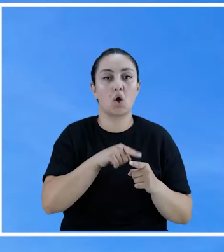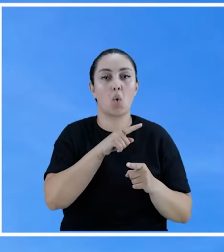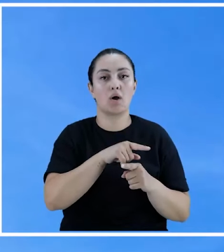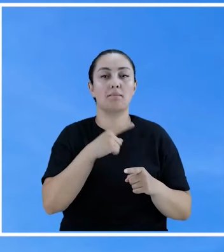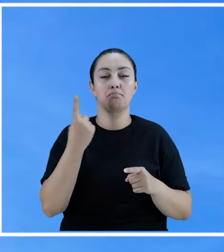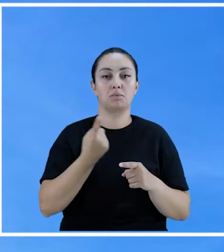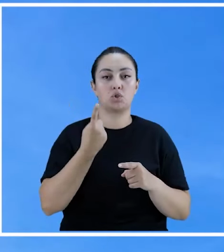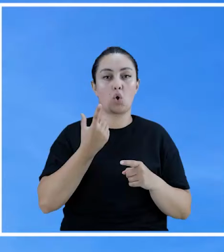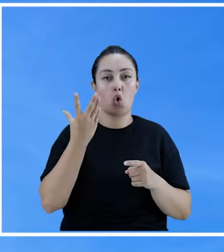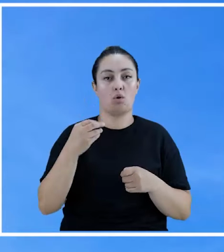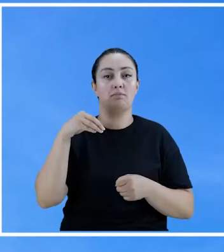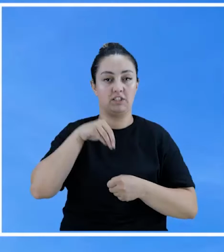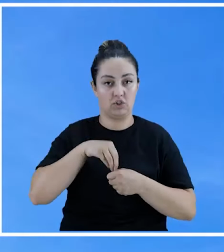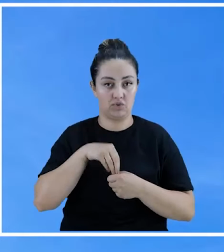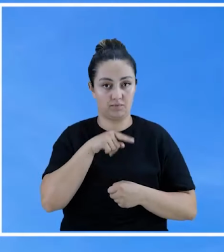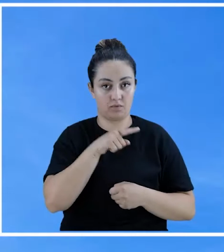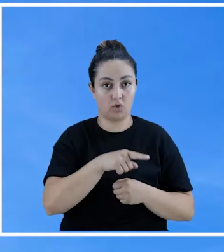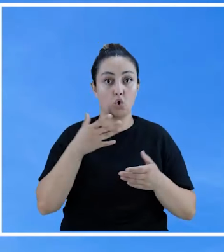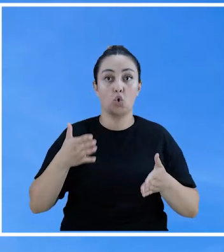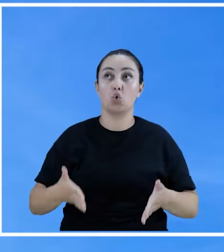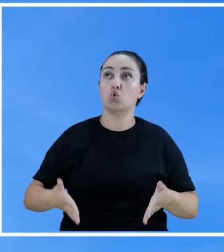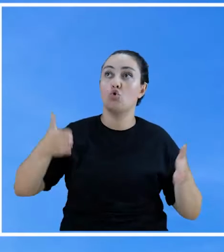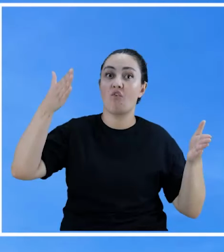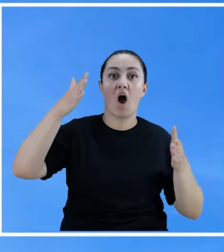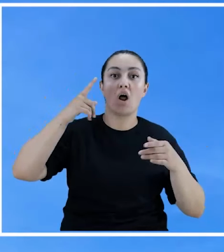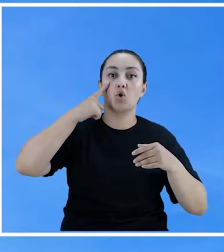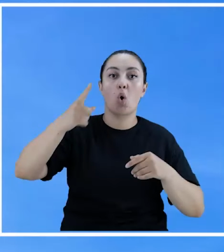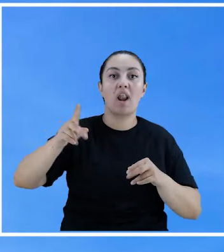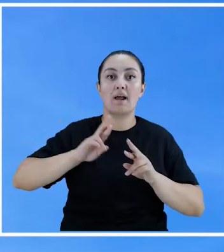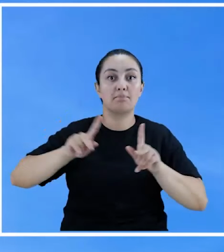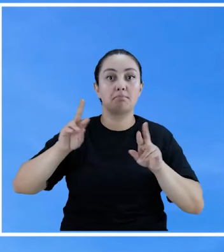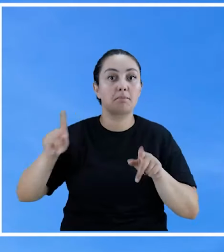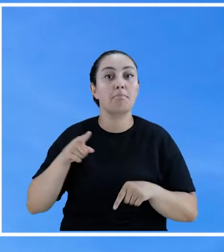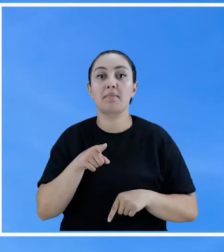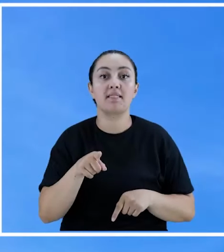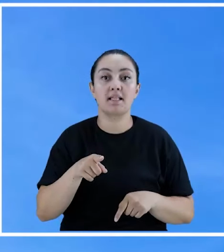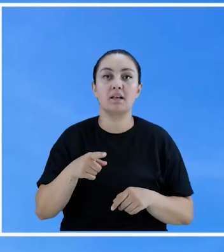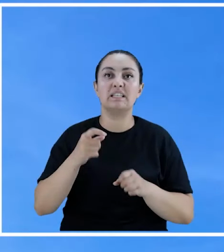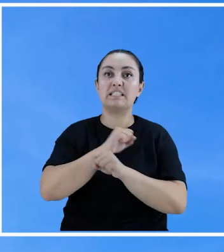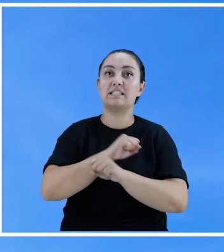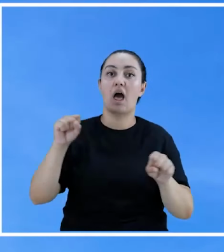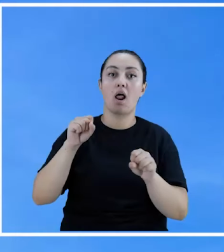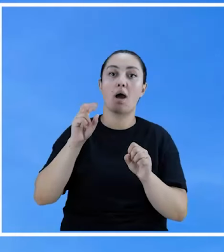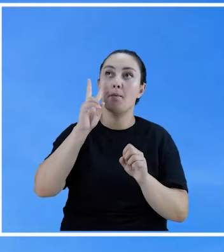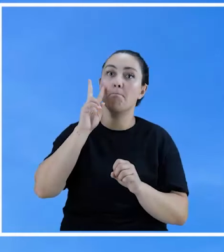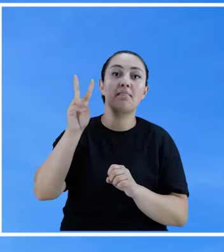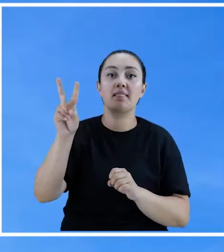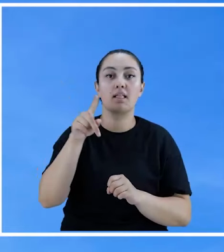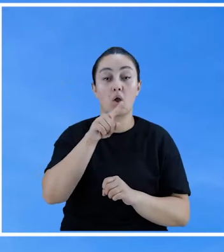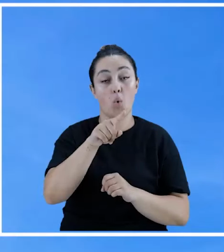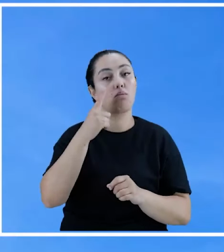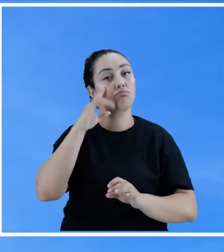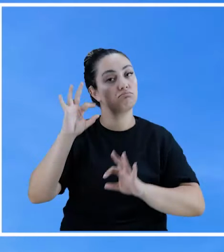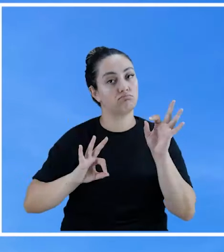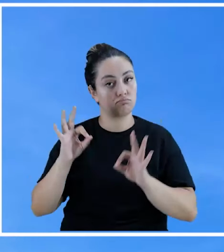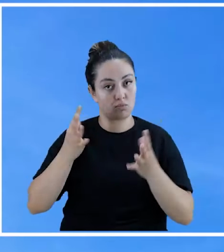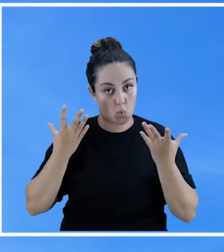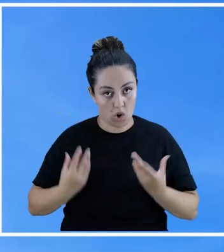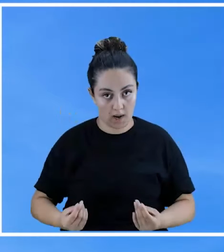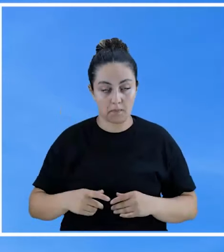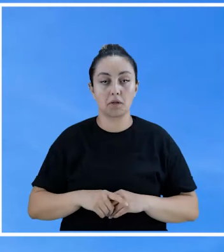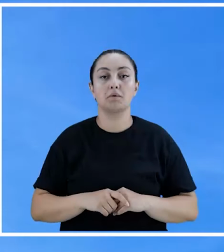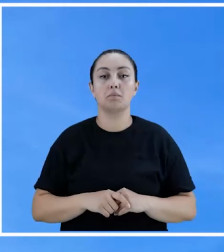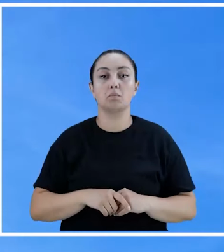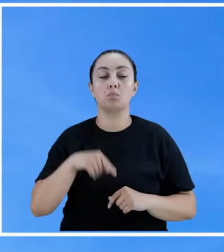bunu sağlayabilmek için duvarları kırılmış mı ya da zarar görmüş mü bunlara bakılabilir.